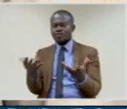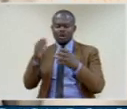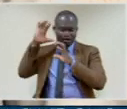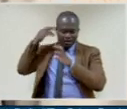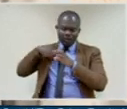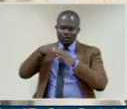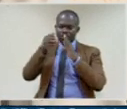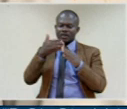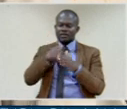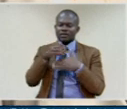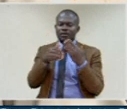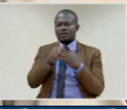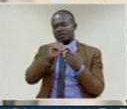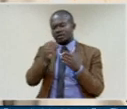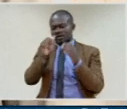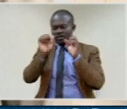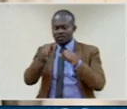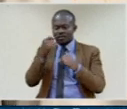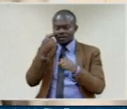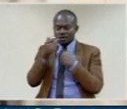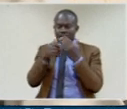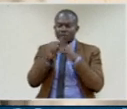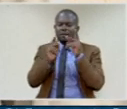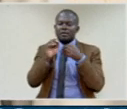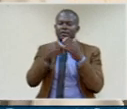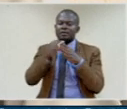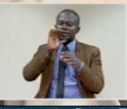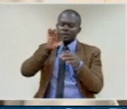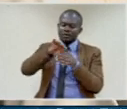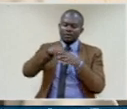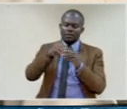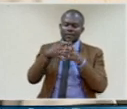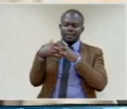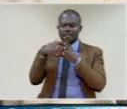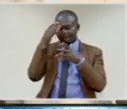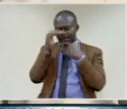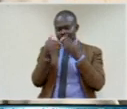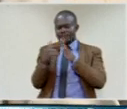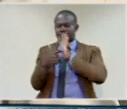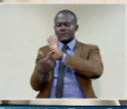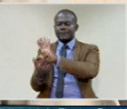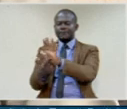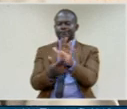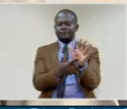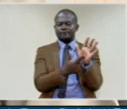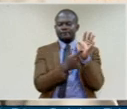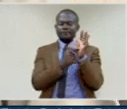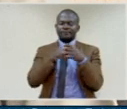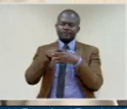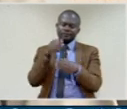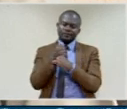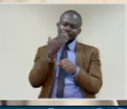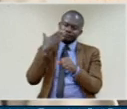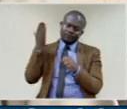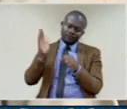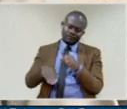umuntu abafite nayo ashobora kubona nayo badafite, babaturage batora bo muri Amerika kugira ngo abagaragarize yuko iyi mikorere